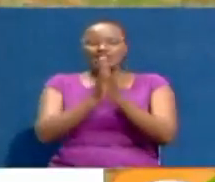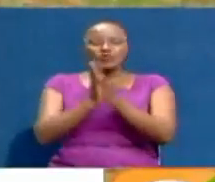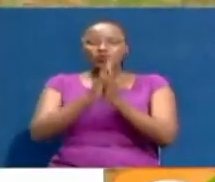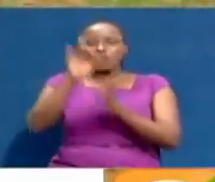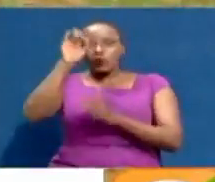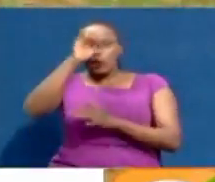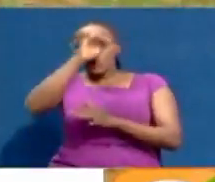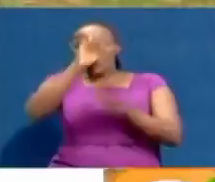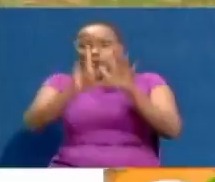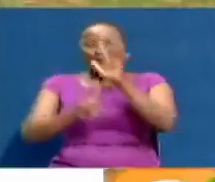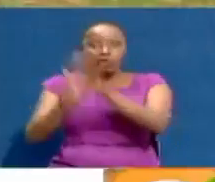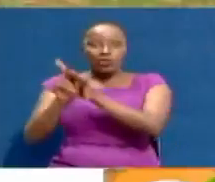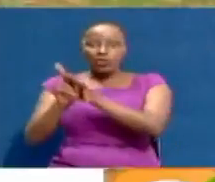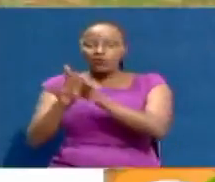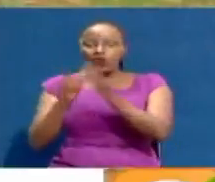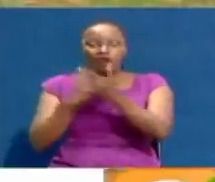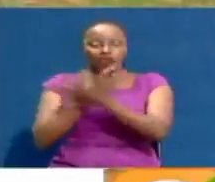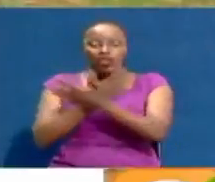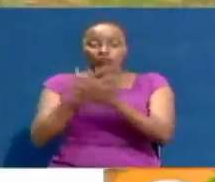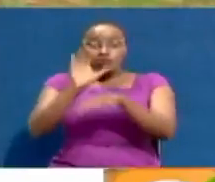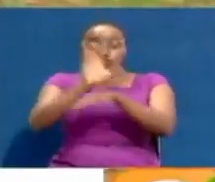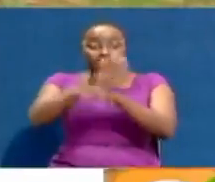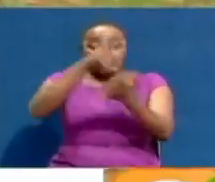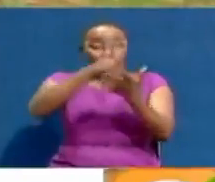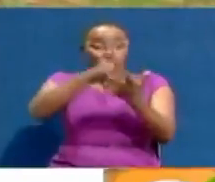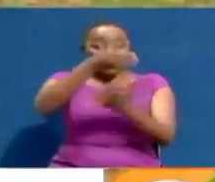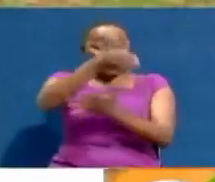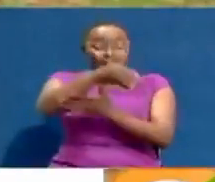hizi stories zingine zinatokea, hakuna mahali kanisa inashikiliana na huyo mama.